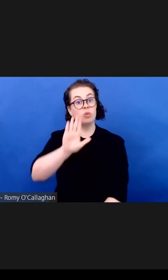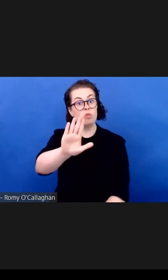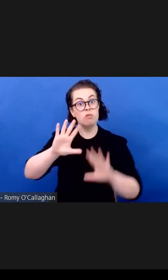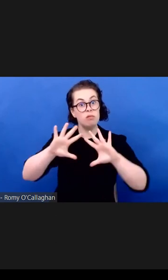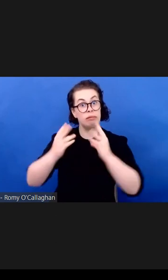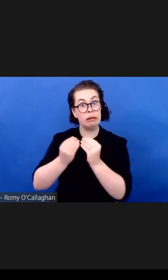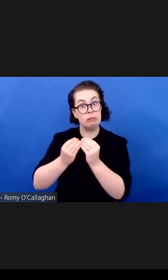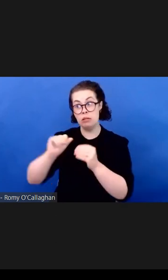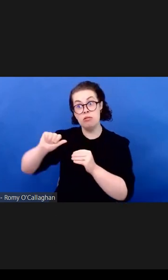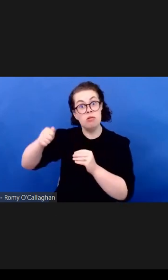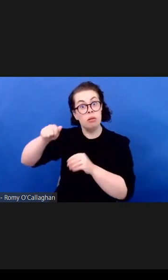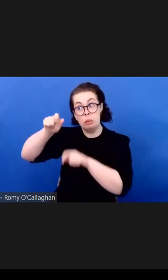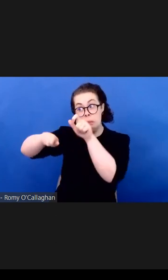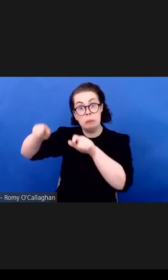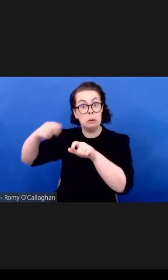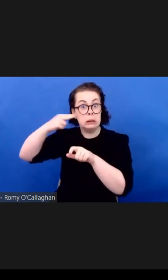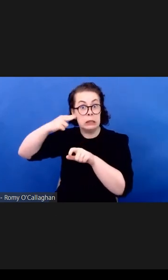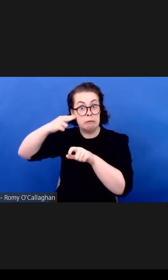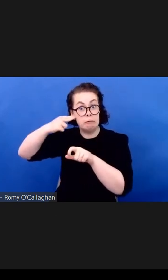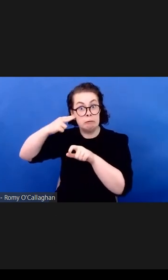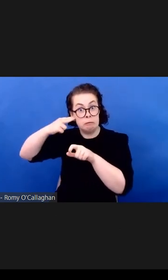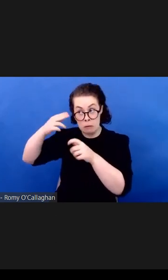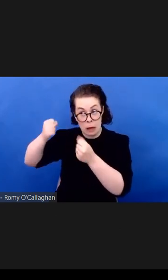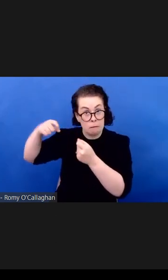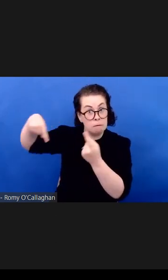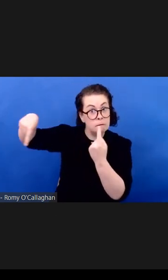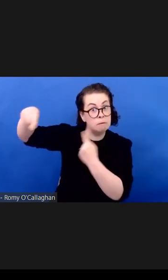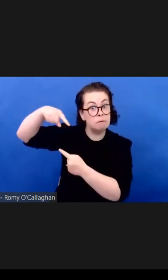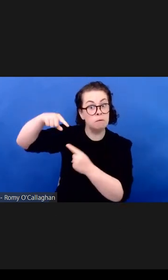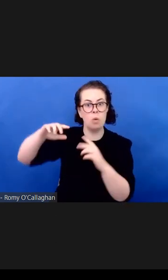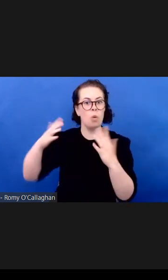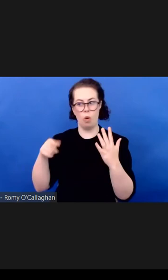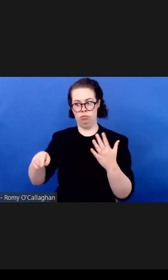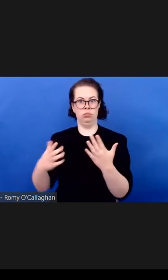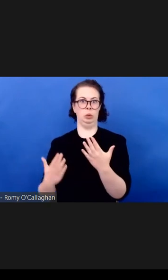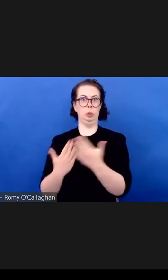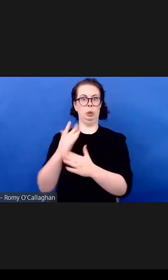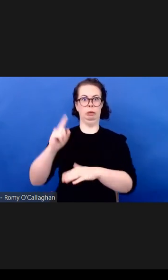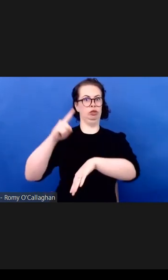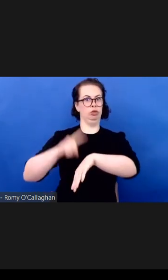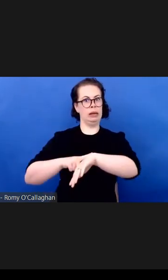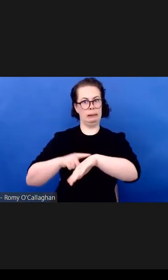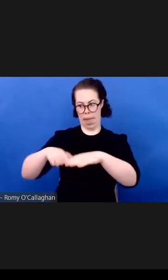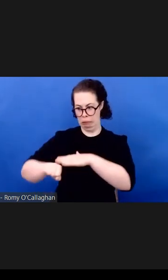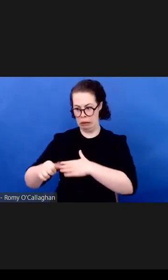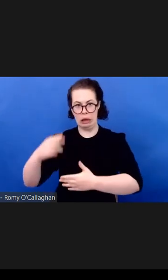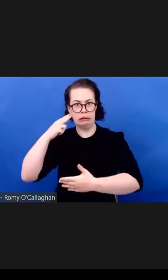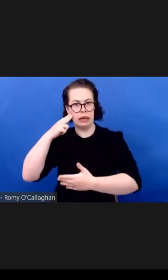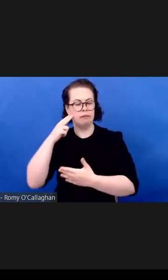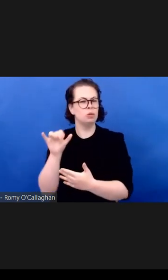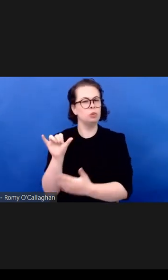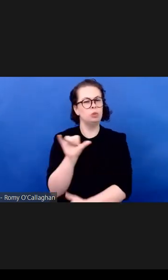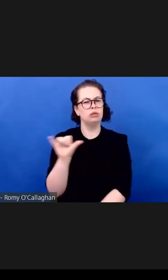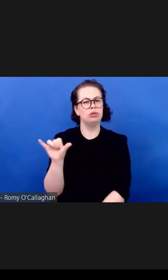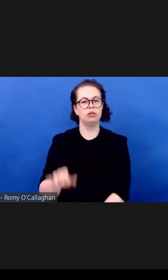পরিবারে অন্য কোনো বধির ব্যক্তি ছিলেন, বা এই বিষয়টা সম্পূর্ণই আপনার কাছে নতুন বলে মনে